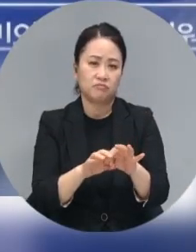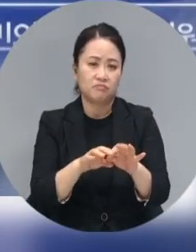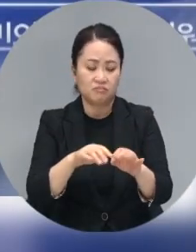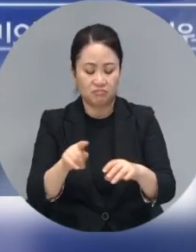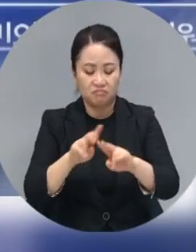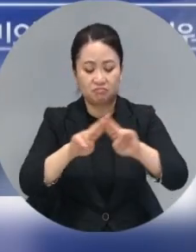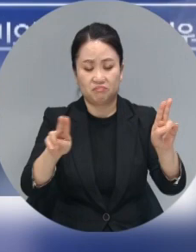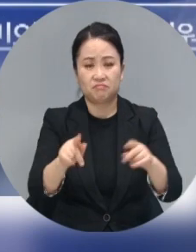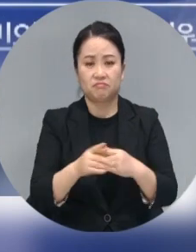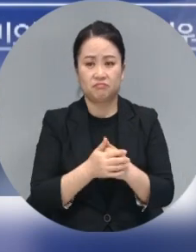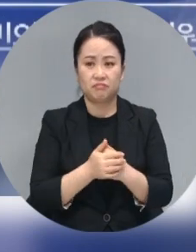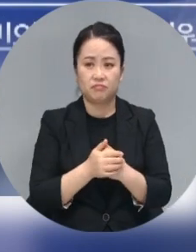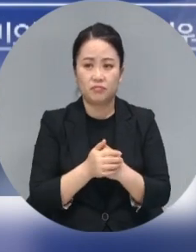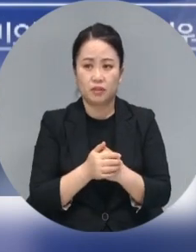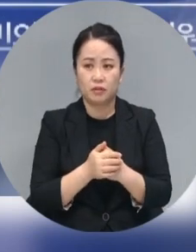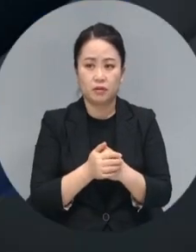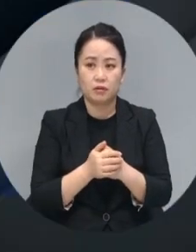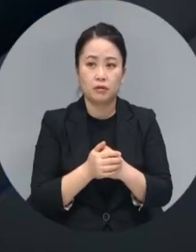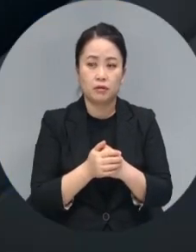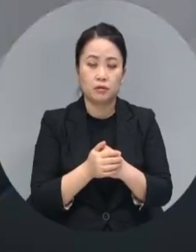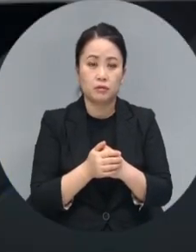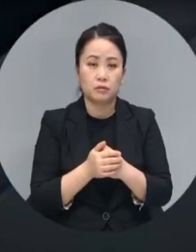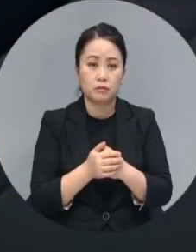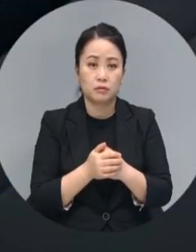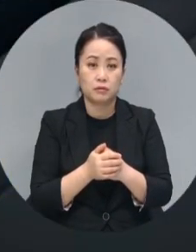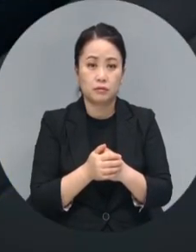바뀌고 나서 이제 좀 결이 많이 달라지게 됐죠.